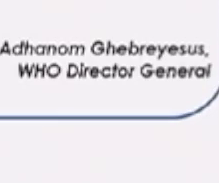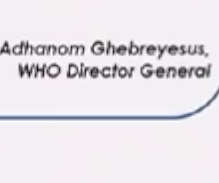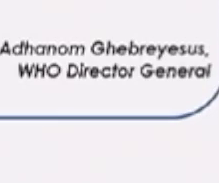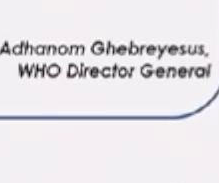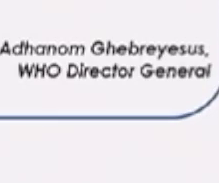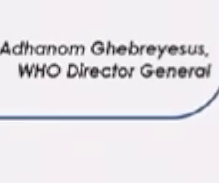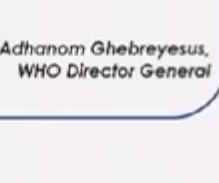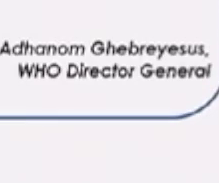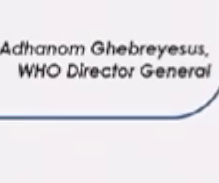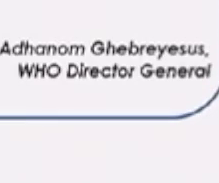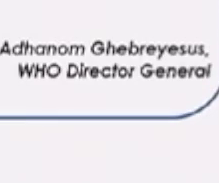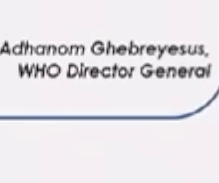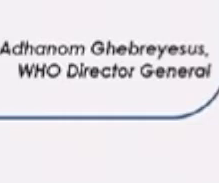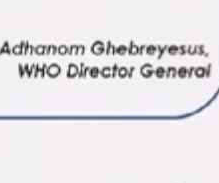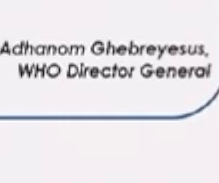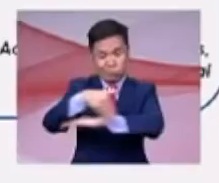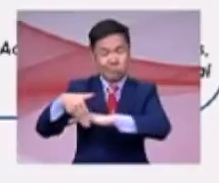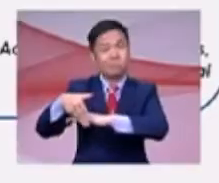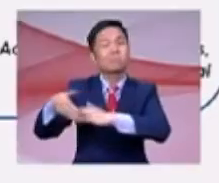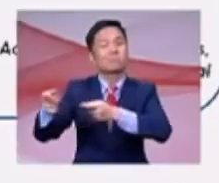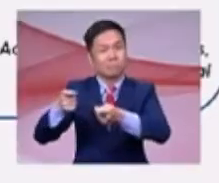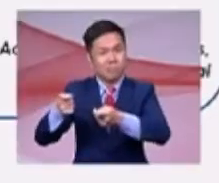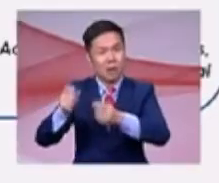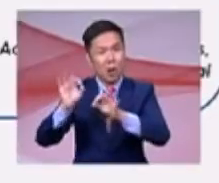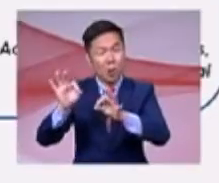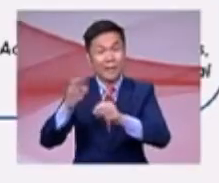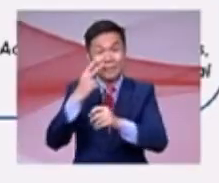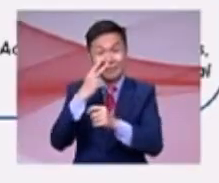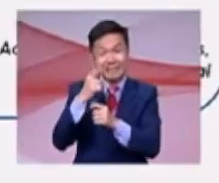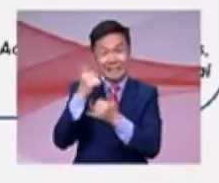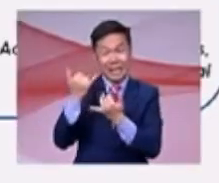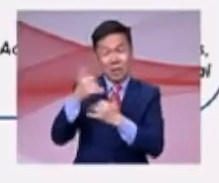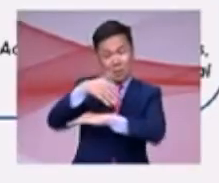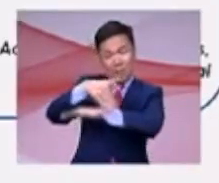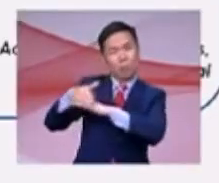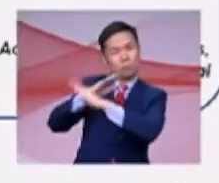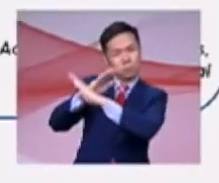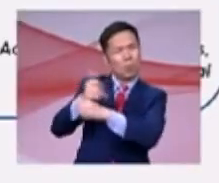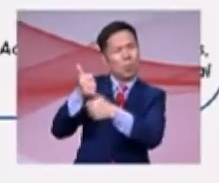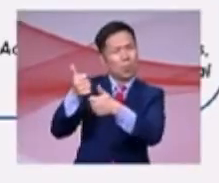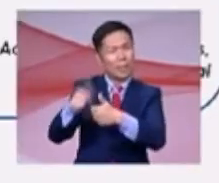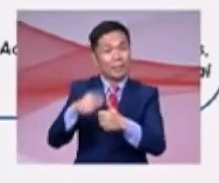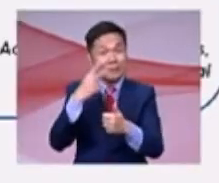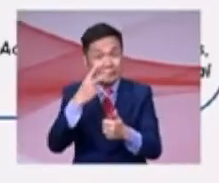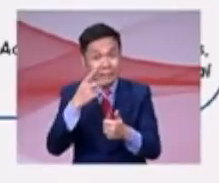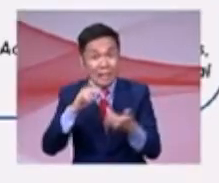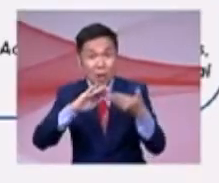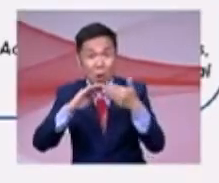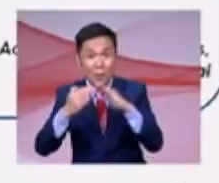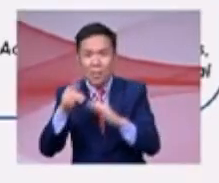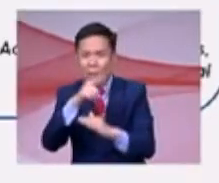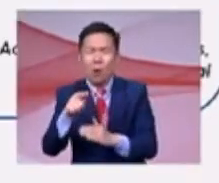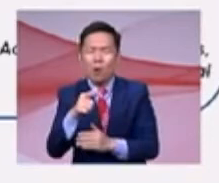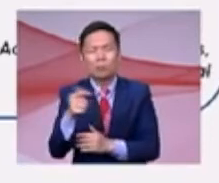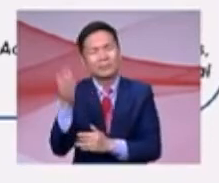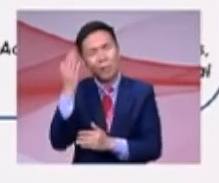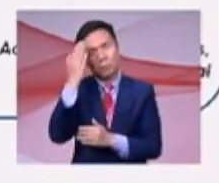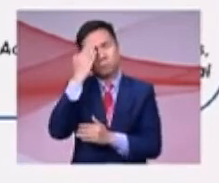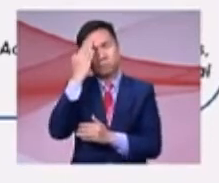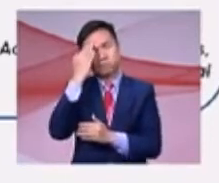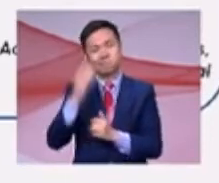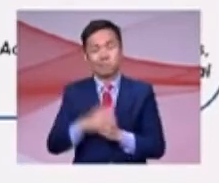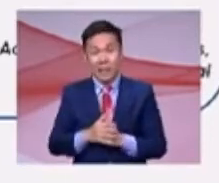angka, berarti kawalan sempadan kita telah dimantapkan. Dan yang keenam, communities are fully educated. Jadi kita